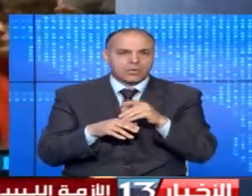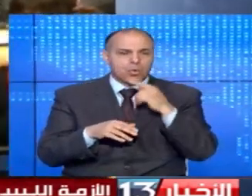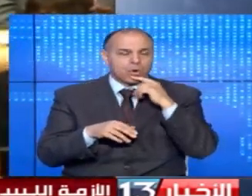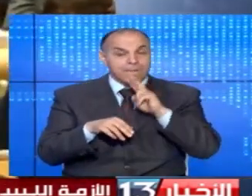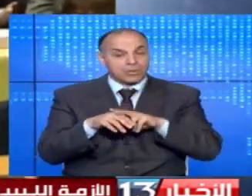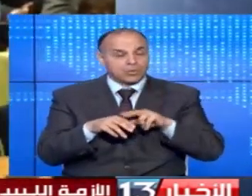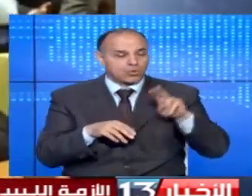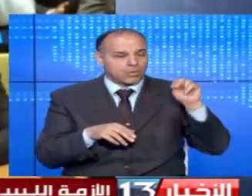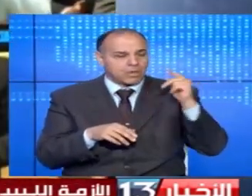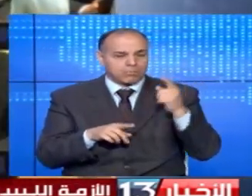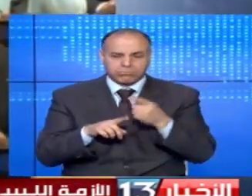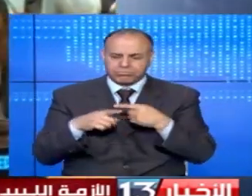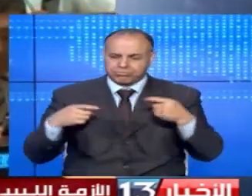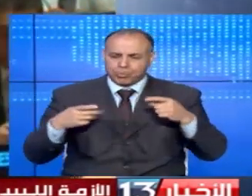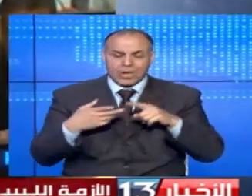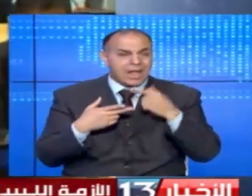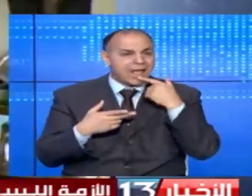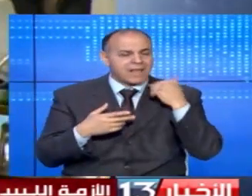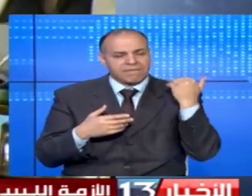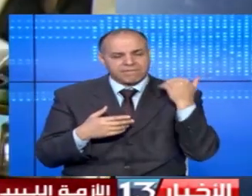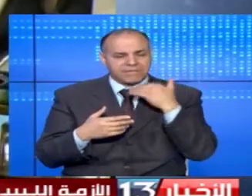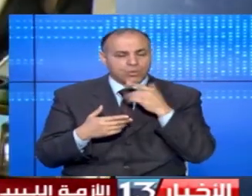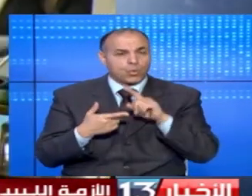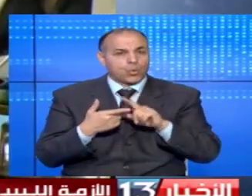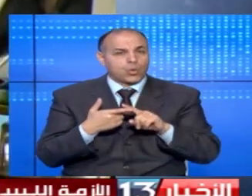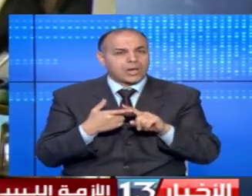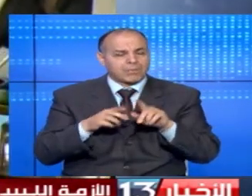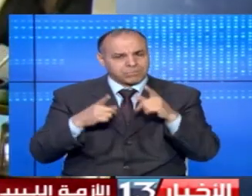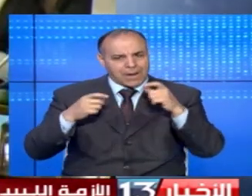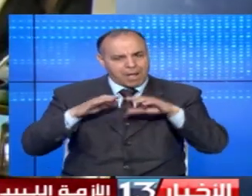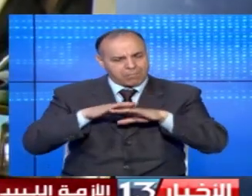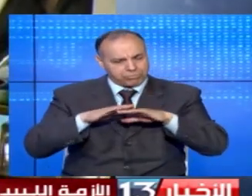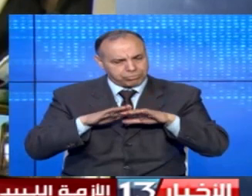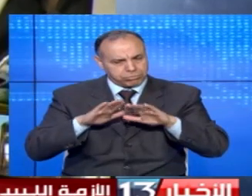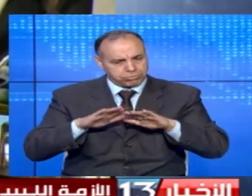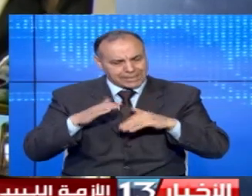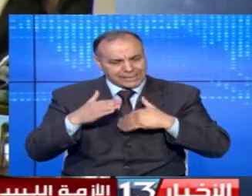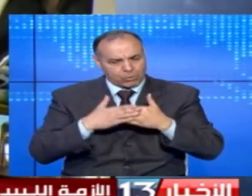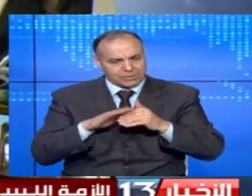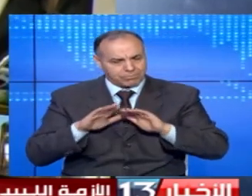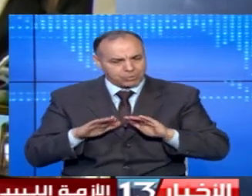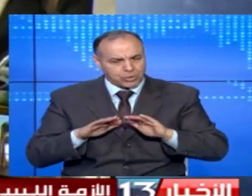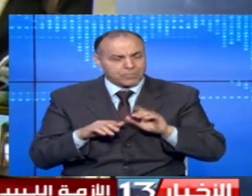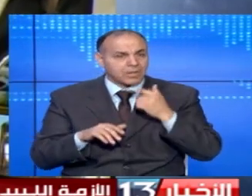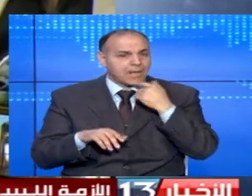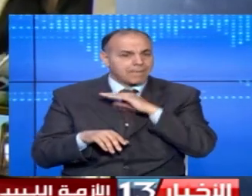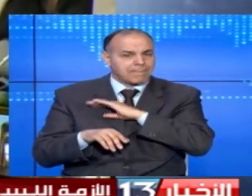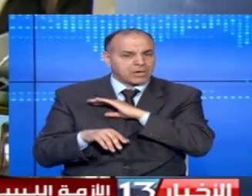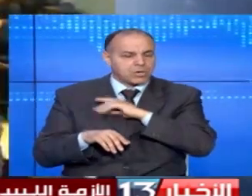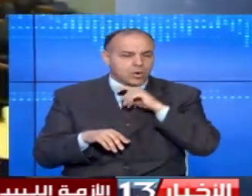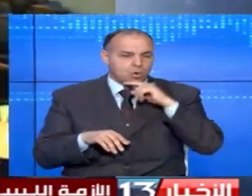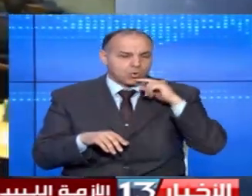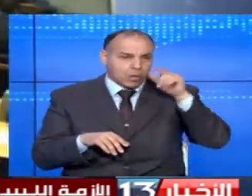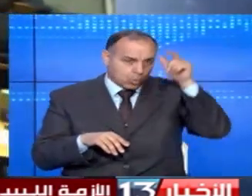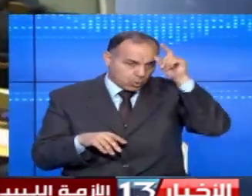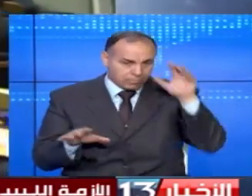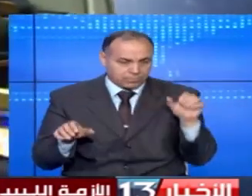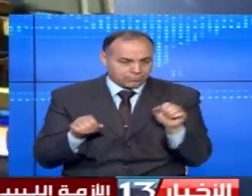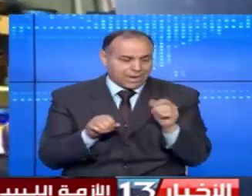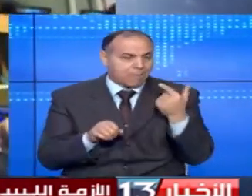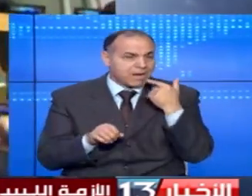الاطراف المتحاربه على الاسراع في تعزيز الهدنه التي تم التوصل اليها برعايه روسيه تركيه